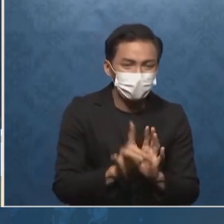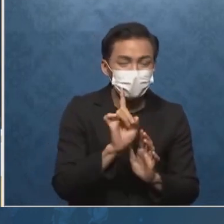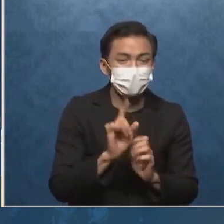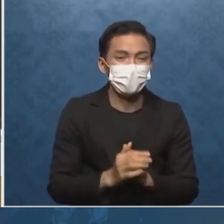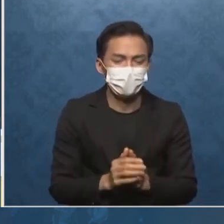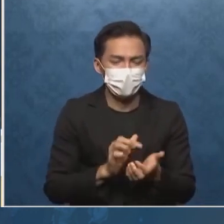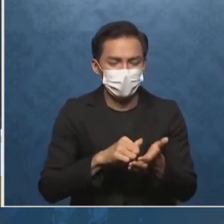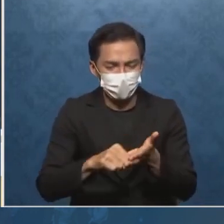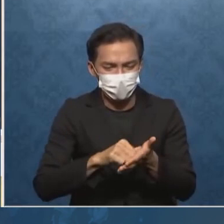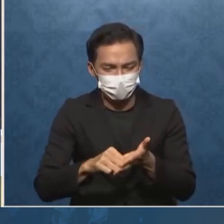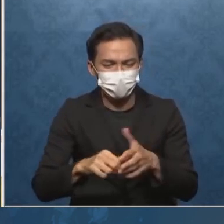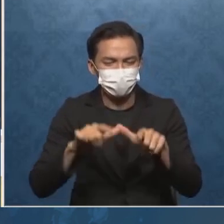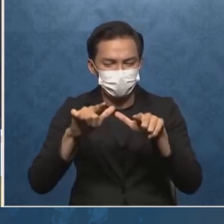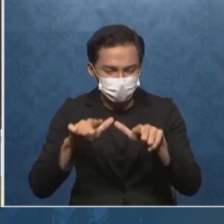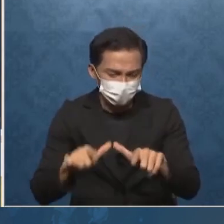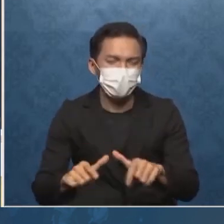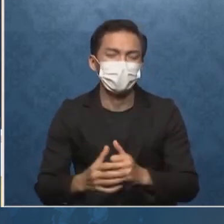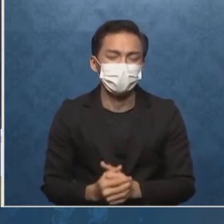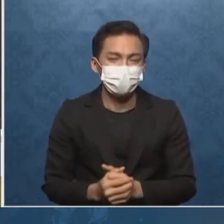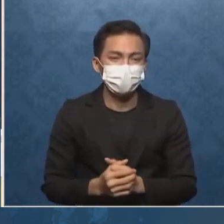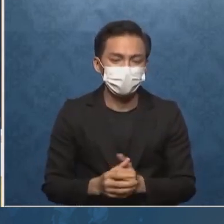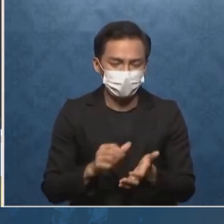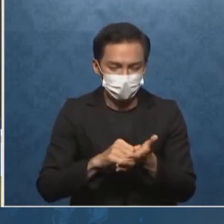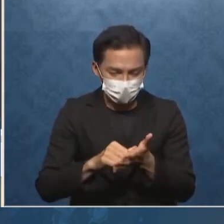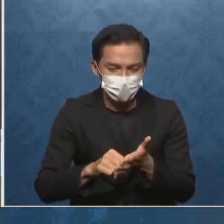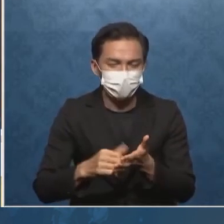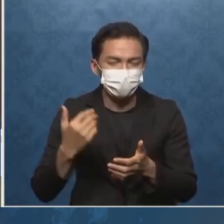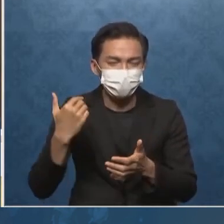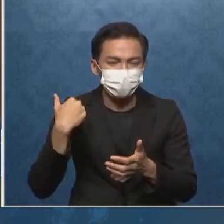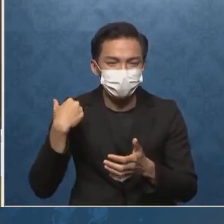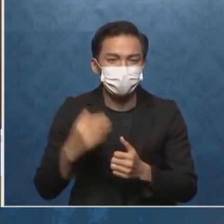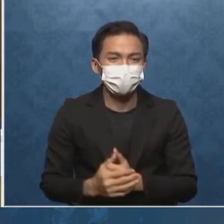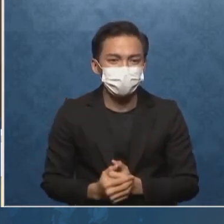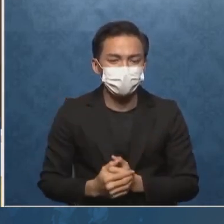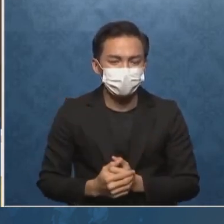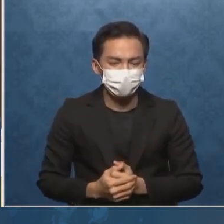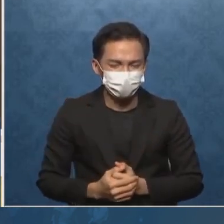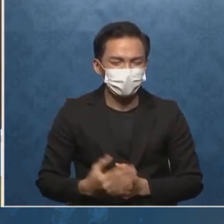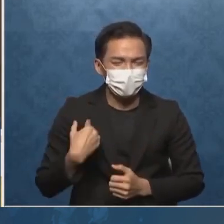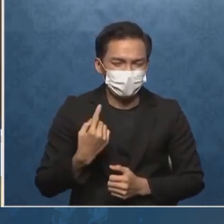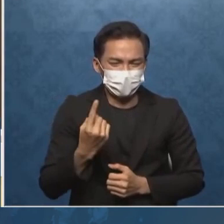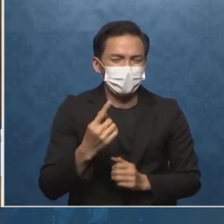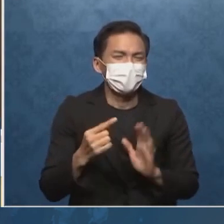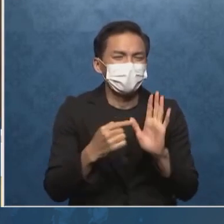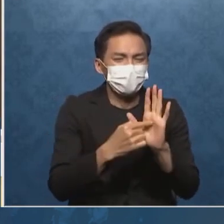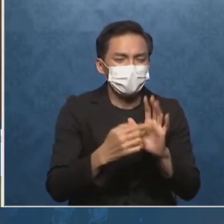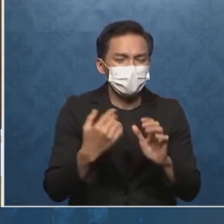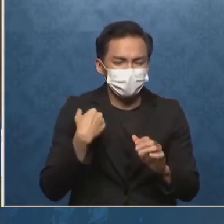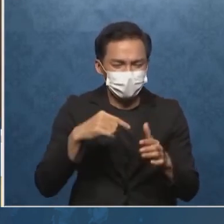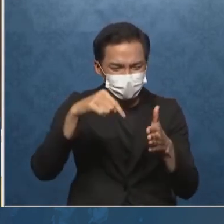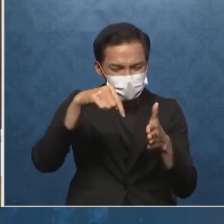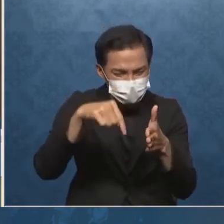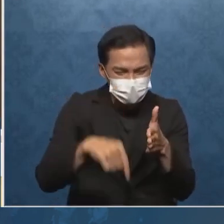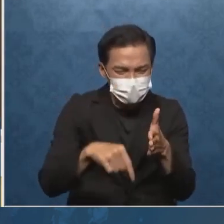ปั๊บแอนรถแบบต่างๆส่งนะครับอีกกรณีนึงนะครับที่ผมไปเจอมาก็คือพยายามขุดให้ได้สเปคกดลึก